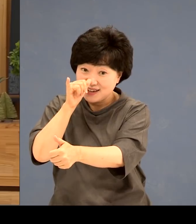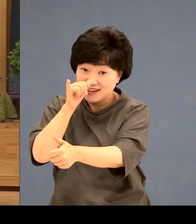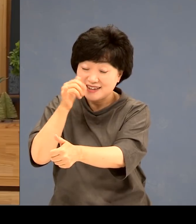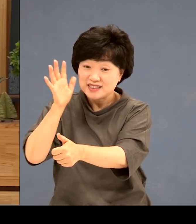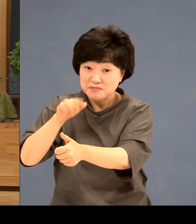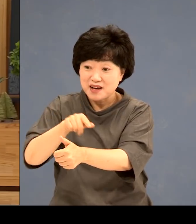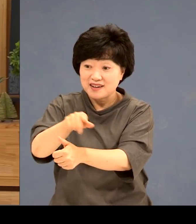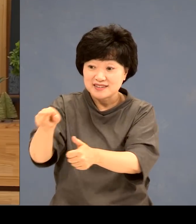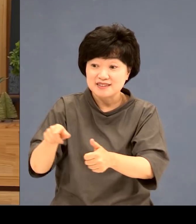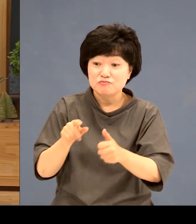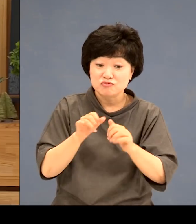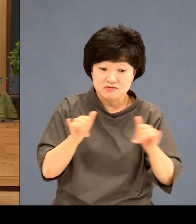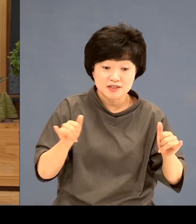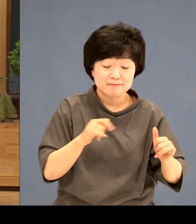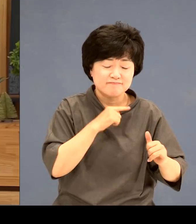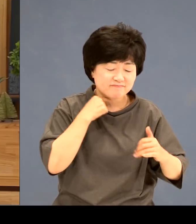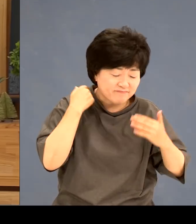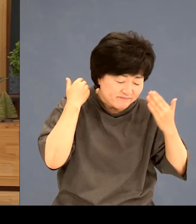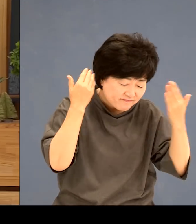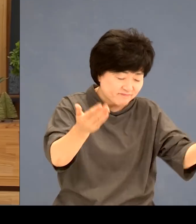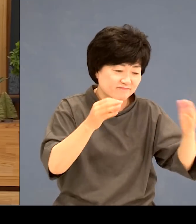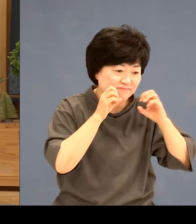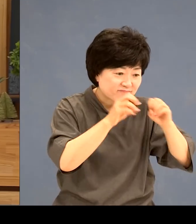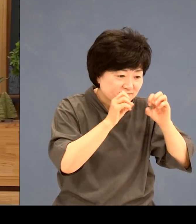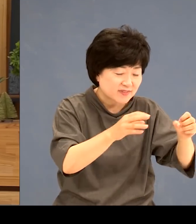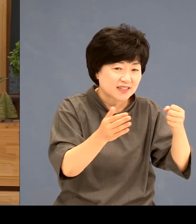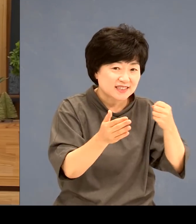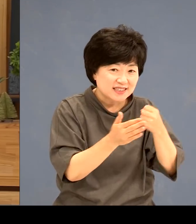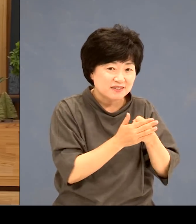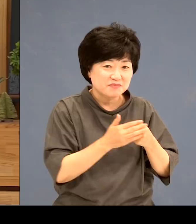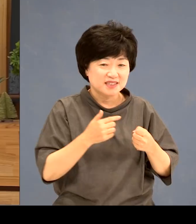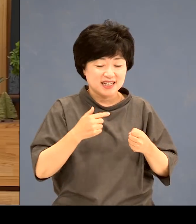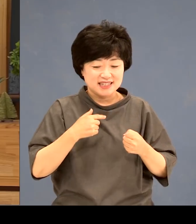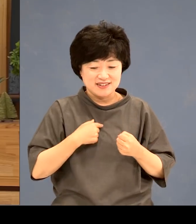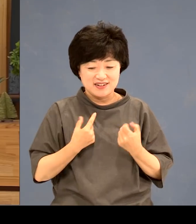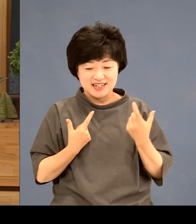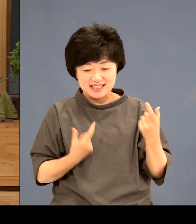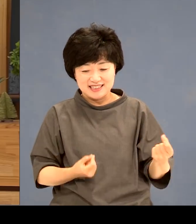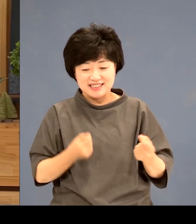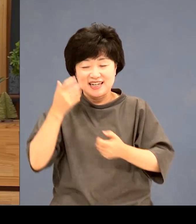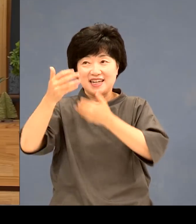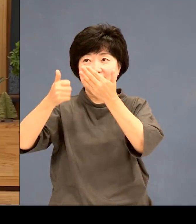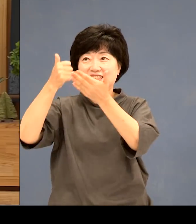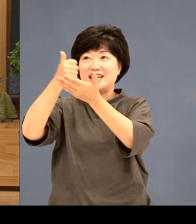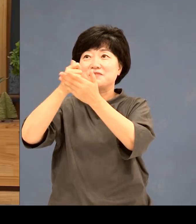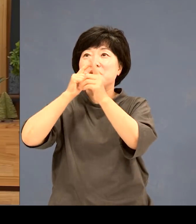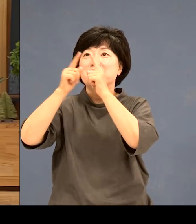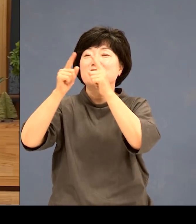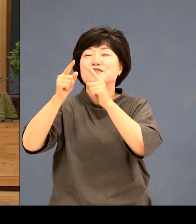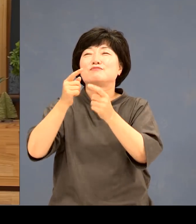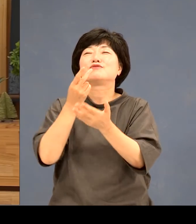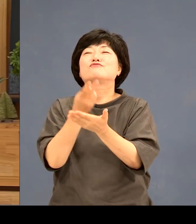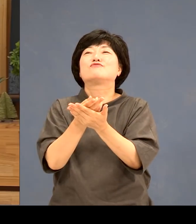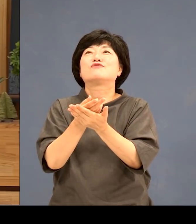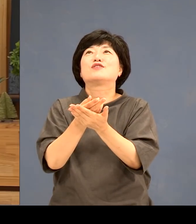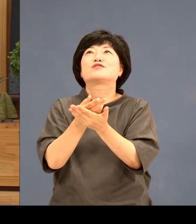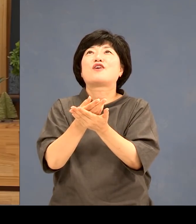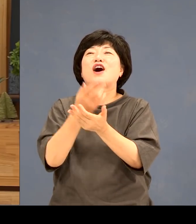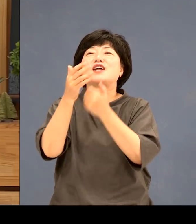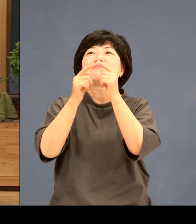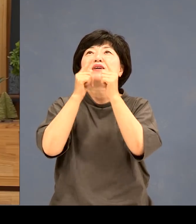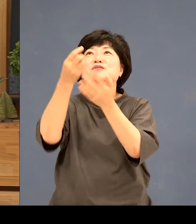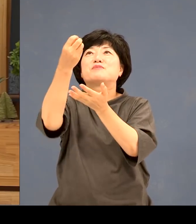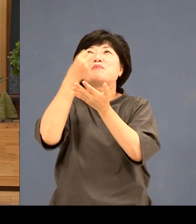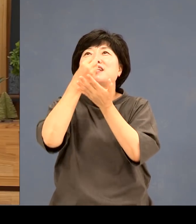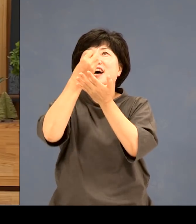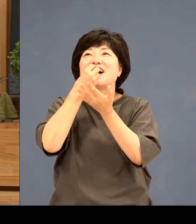바로 그런 분들이 이 땅에 와서 선교를 하셨기 때문에 제가 이렇게 편안하게 하나님 말씀을 아주 편안하게 누워서 받아 먹을